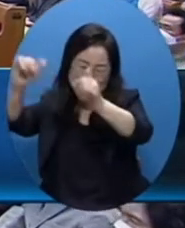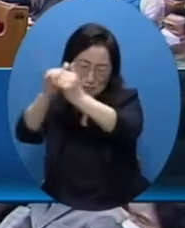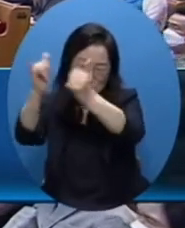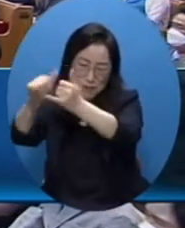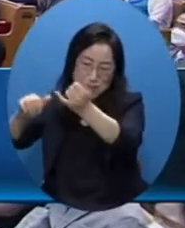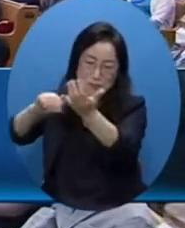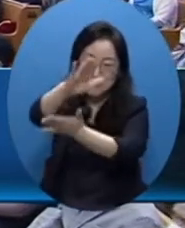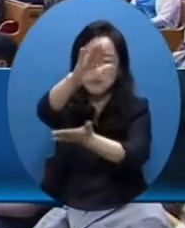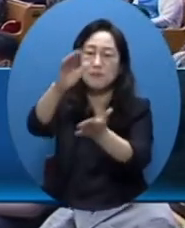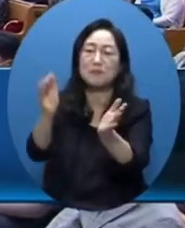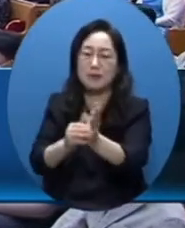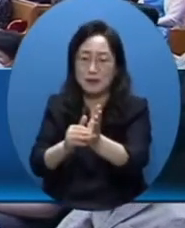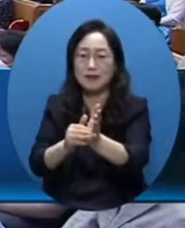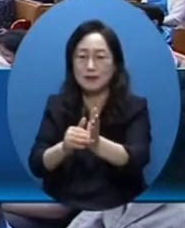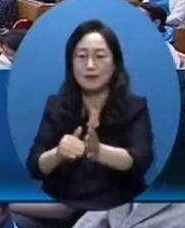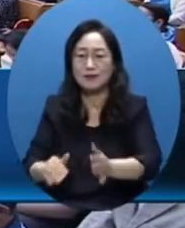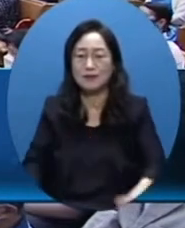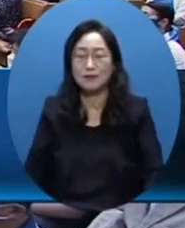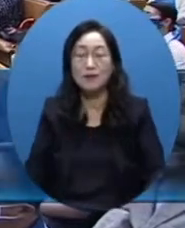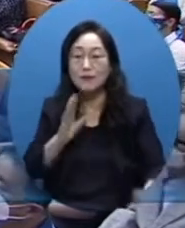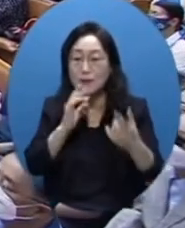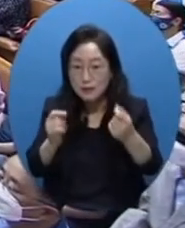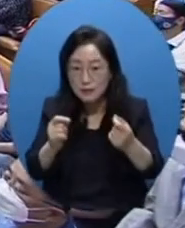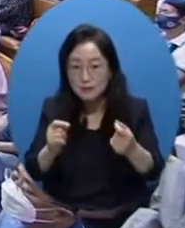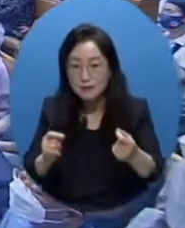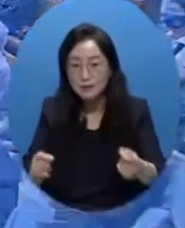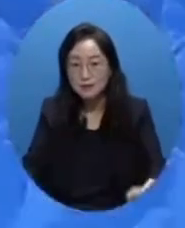무찌르니라. 아멘.